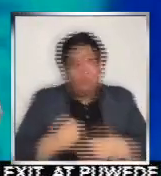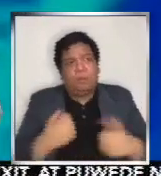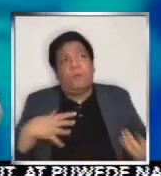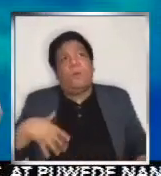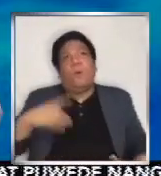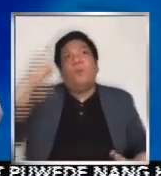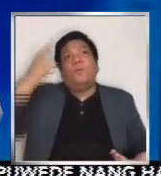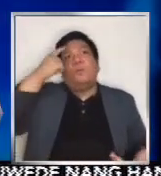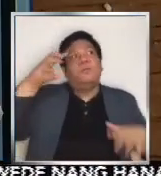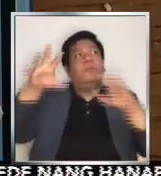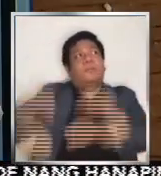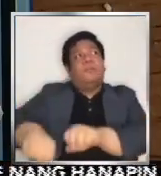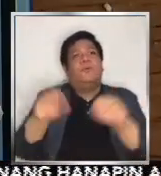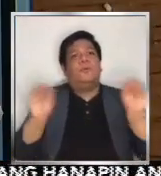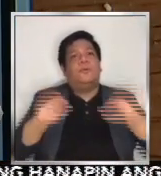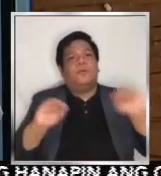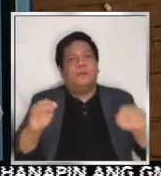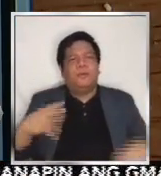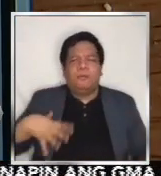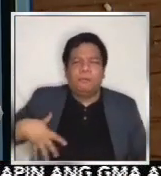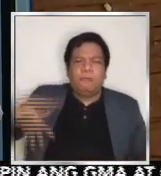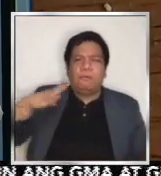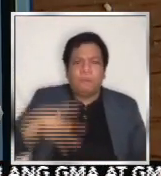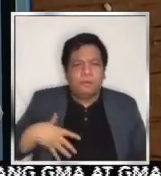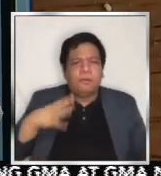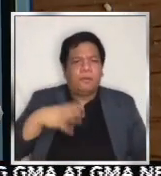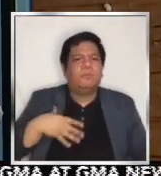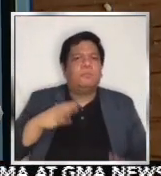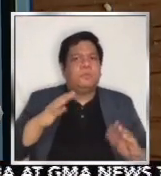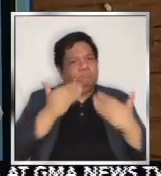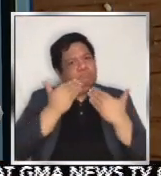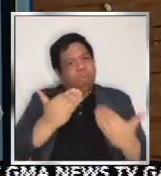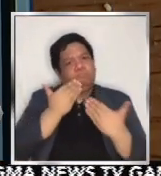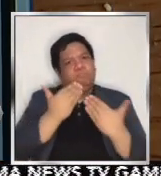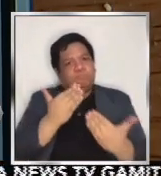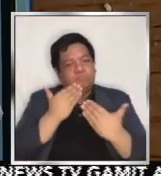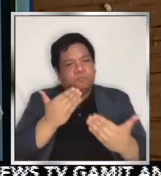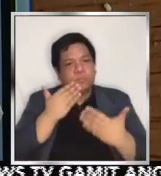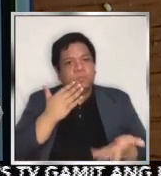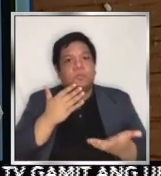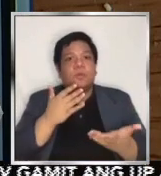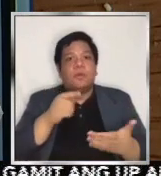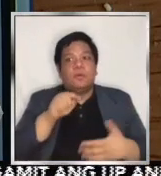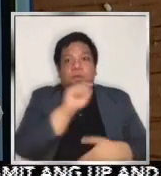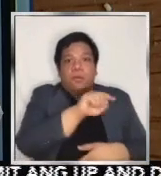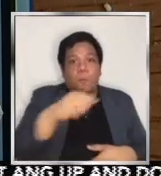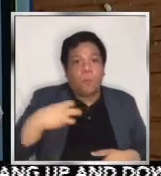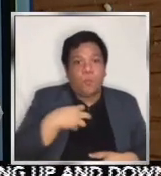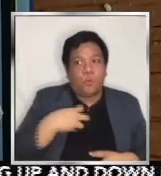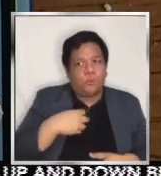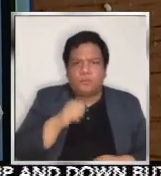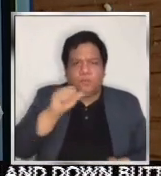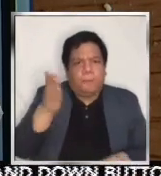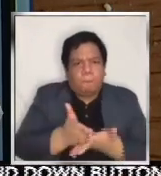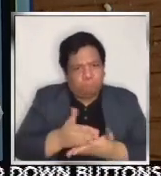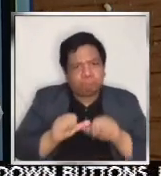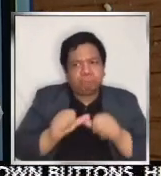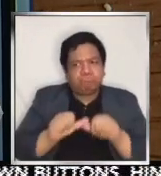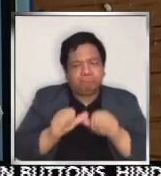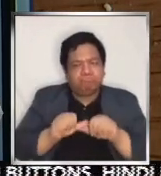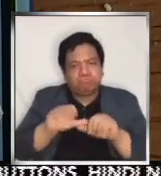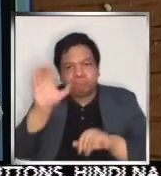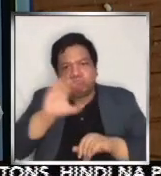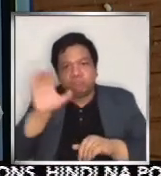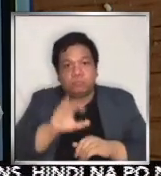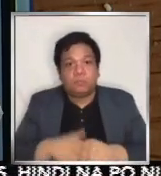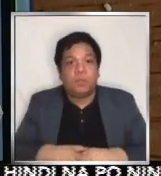makukuha. Pero nagpapasalamat din, tumigil yung mga kapulisan. Hindi naman nagbigay ng reaksyon si